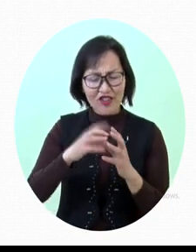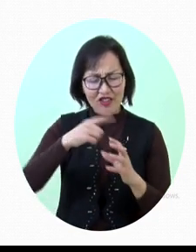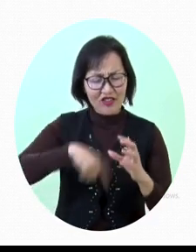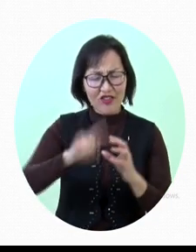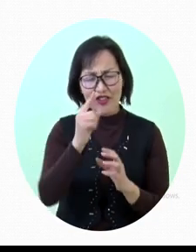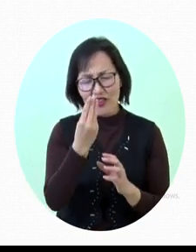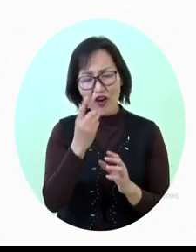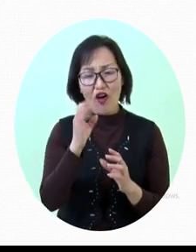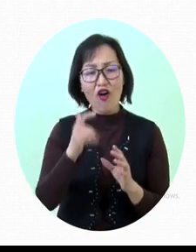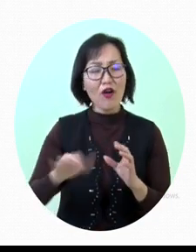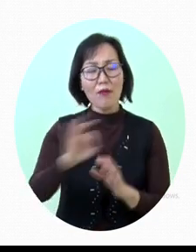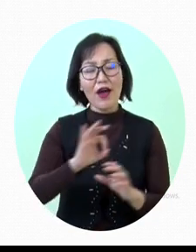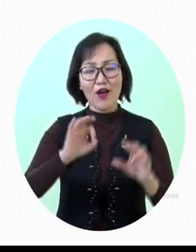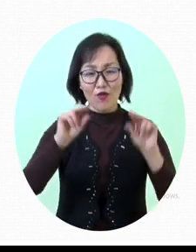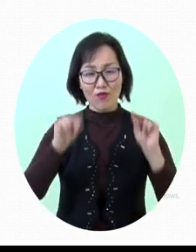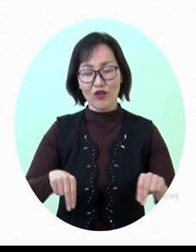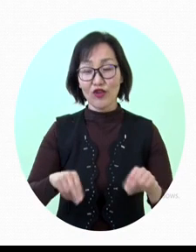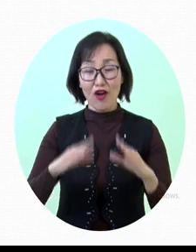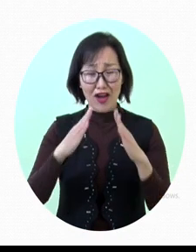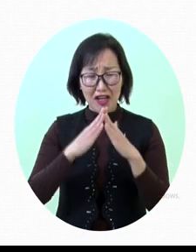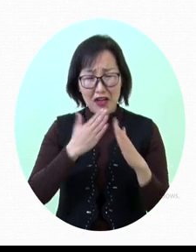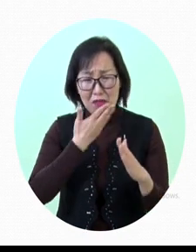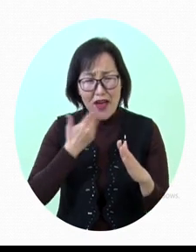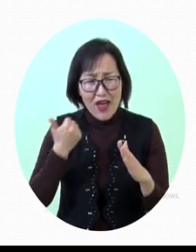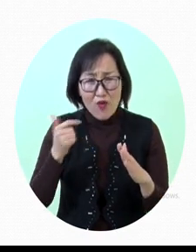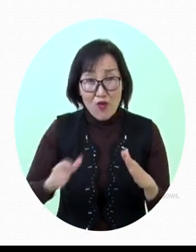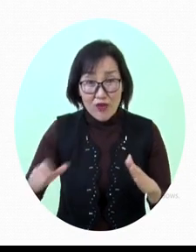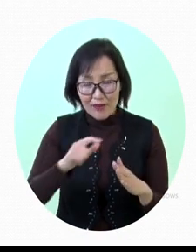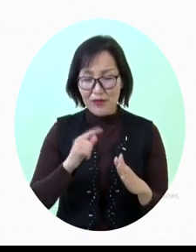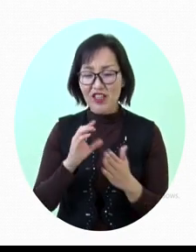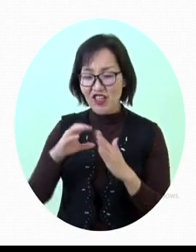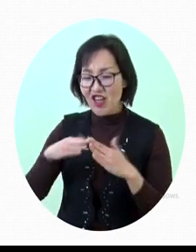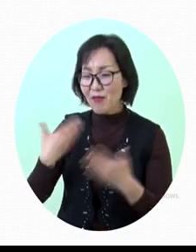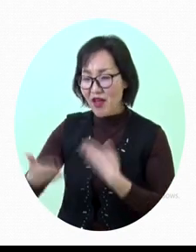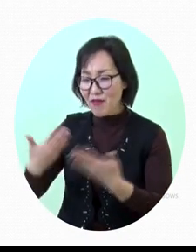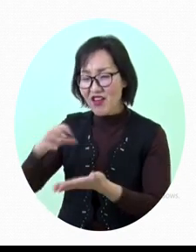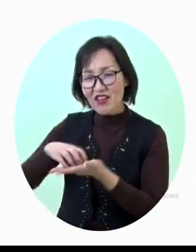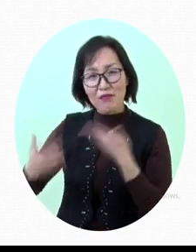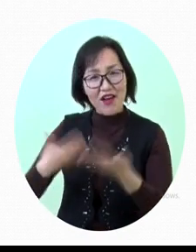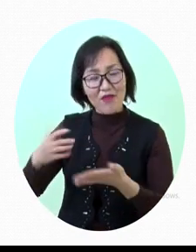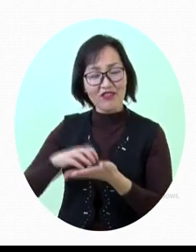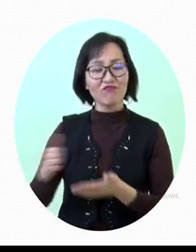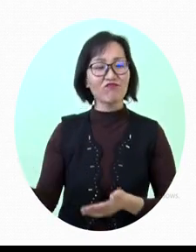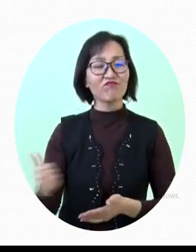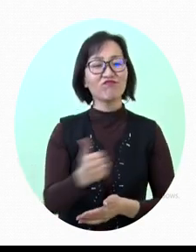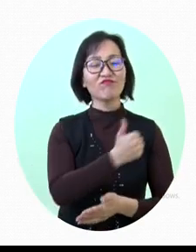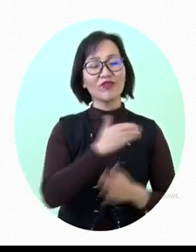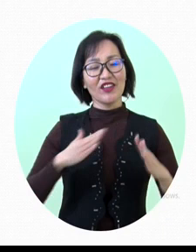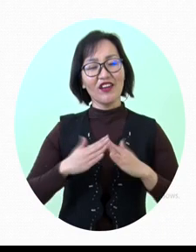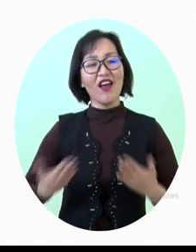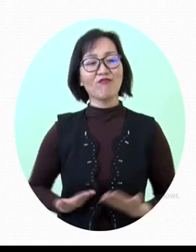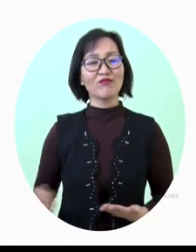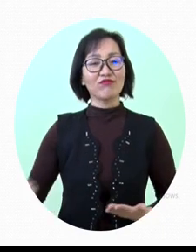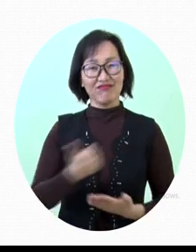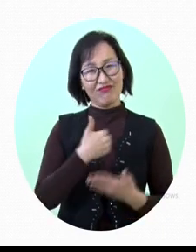дэлхийг нэг ч ширхэг хоггүй болгож орон гэргүй хүмүүсийг гэртээ болгоно гэсэн санал ирүүлжээ. За